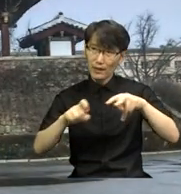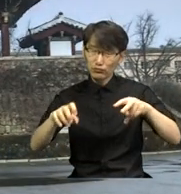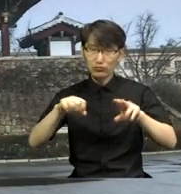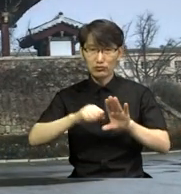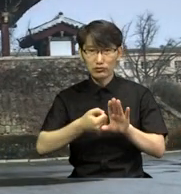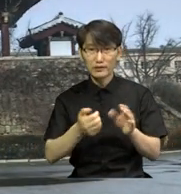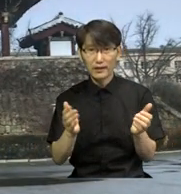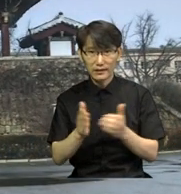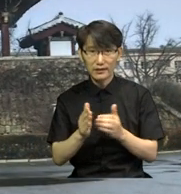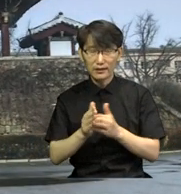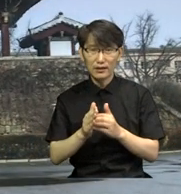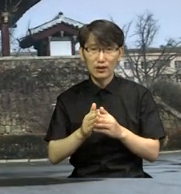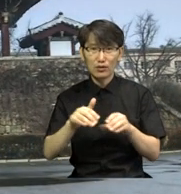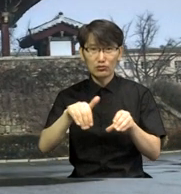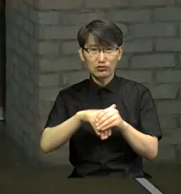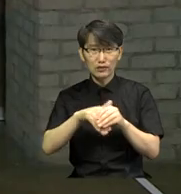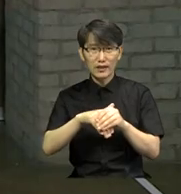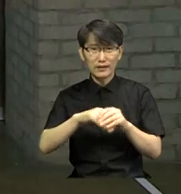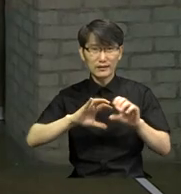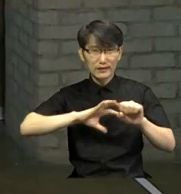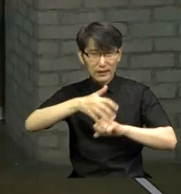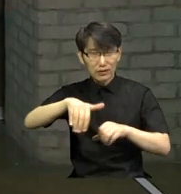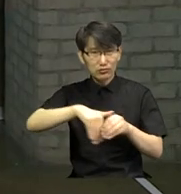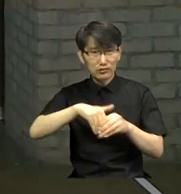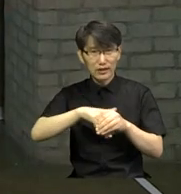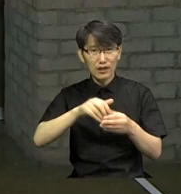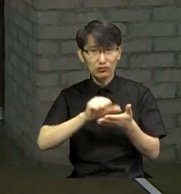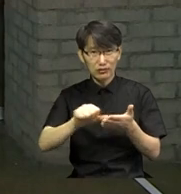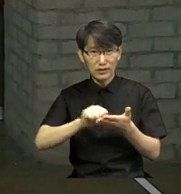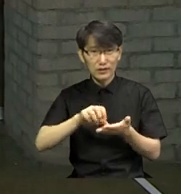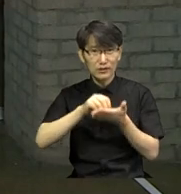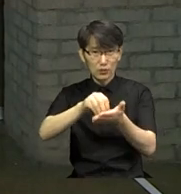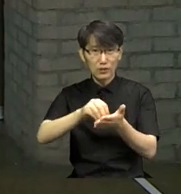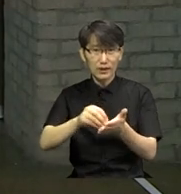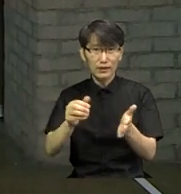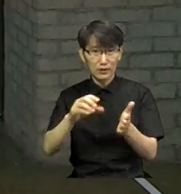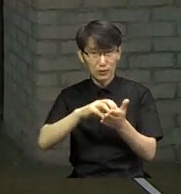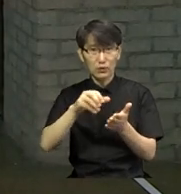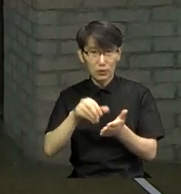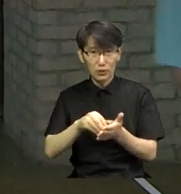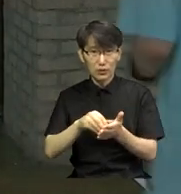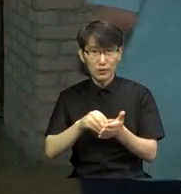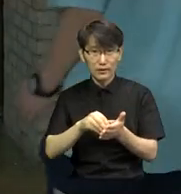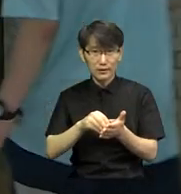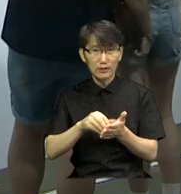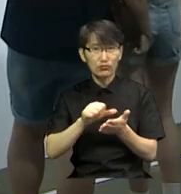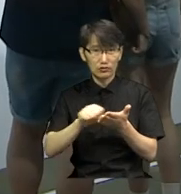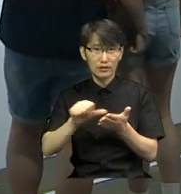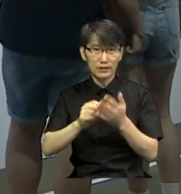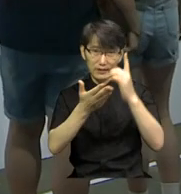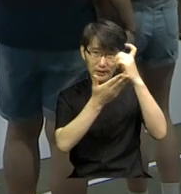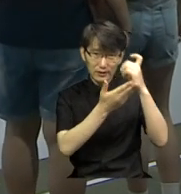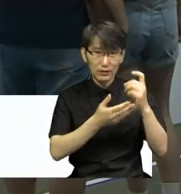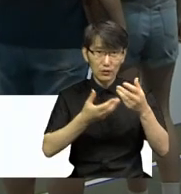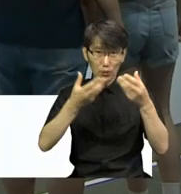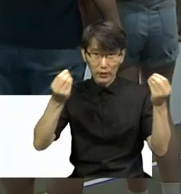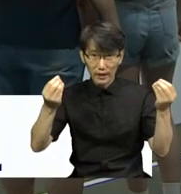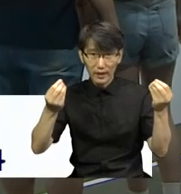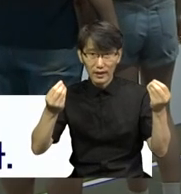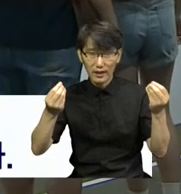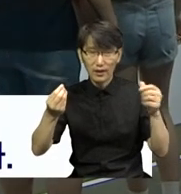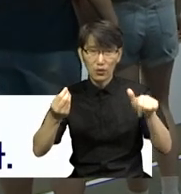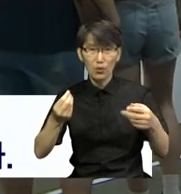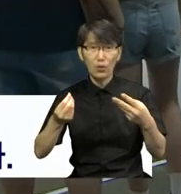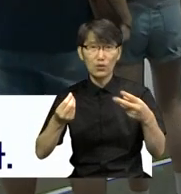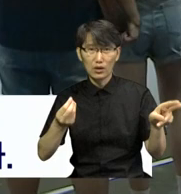세계문화유산에 등재될 정도로 역사적 가치가 높은 문화재가 사진으로 공개됐습니다 고려의 유물을